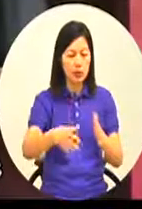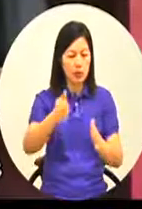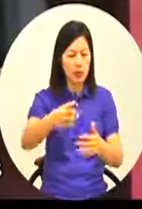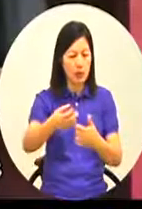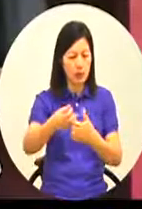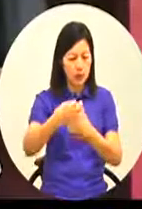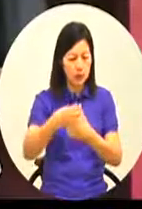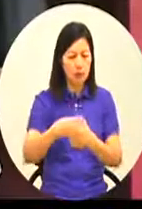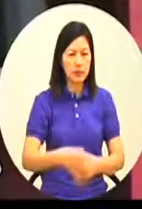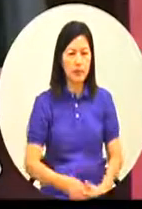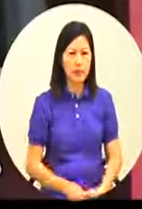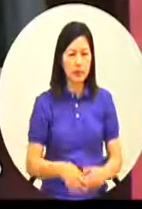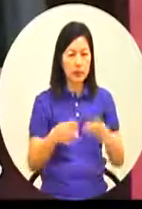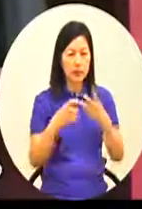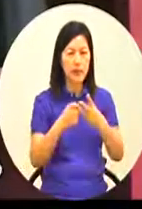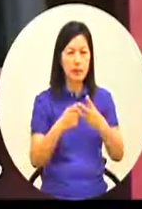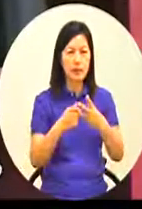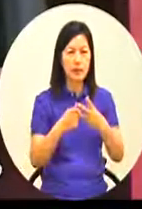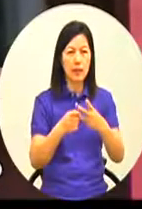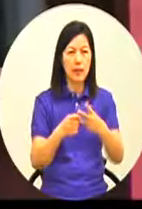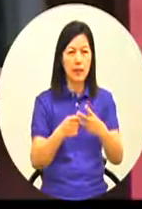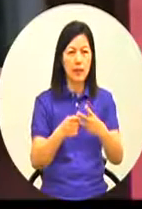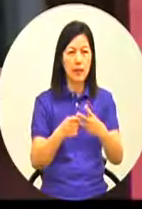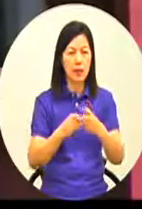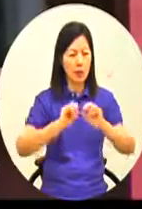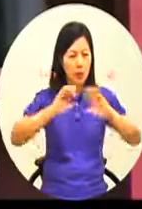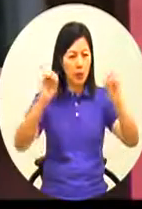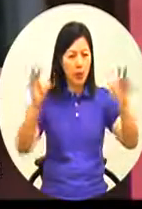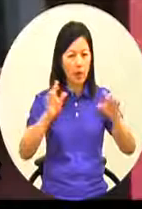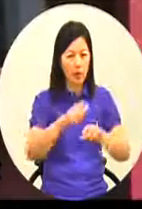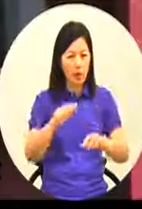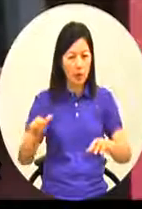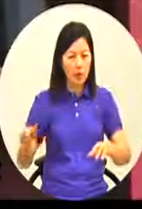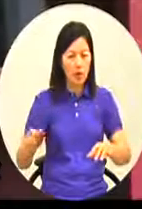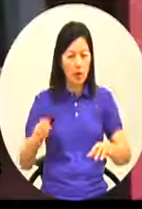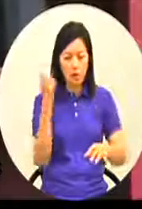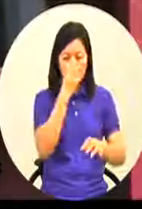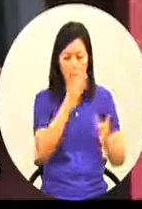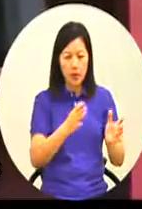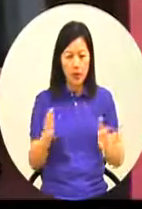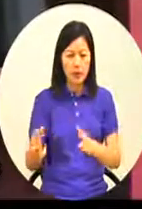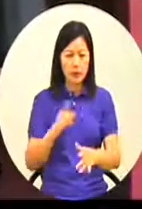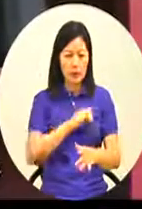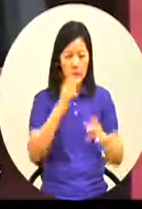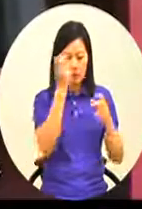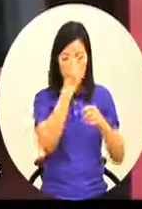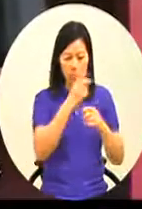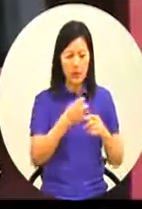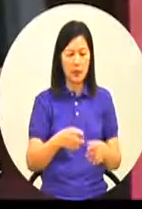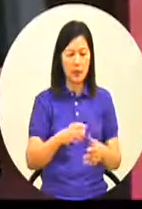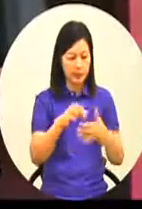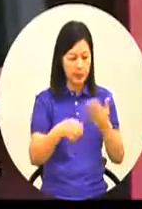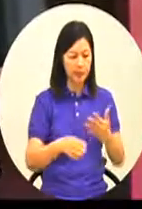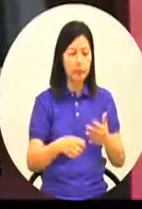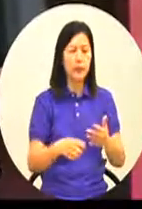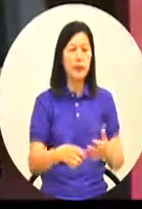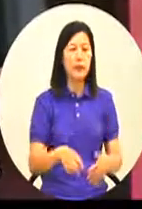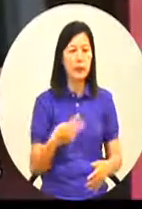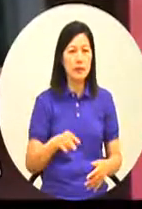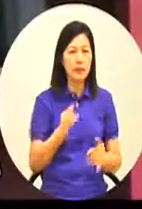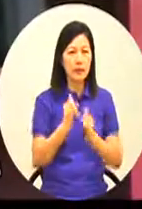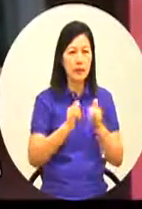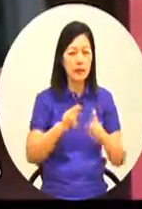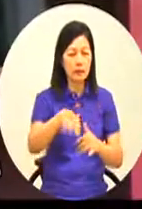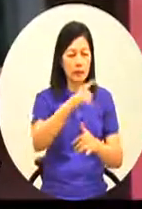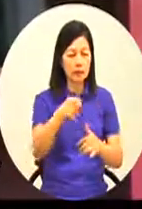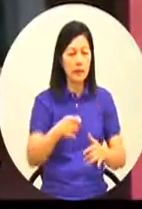那第三个问题就是有关我们的广告物管理自治条例，我想 其实很多的民众还有包括一些业